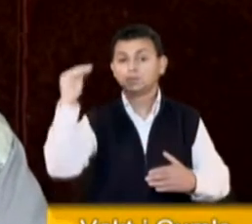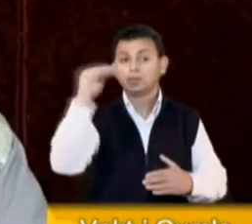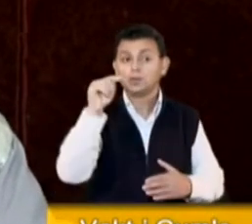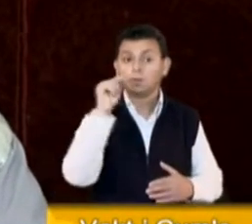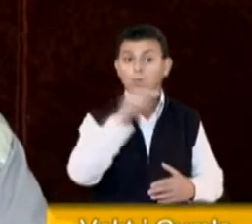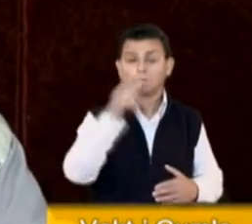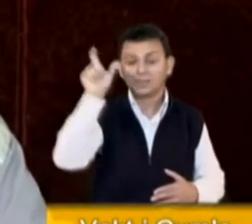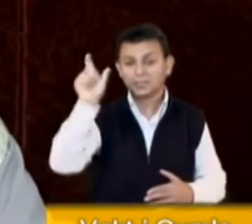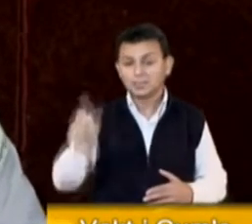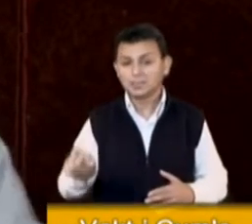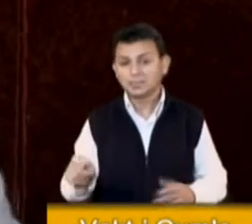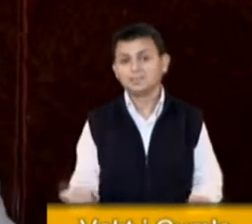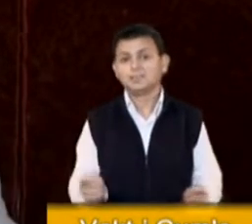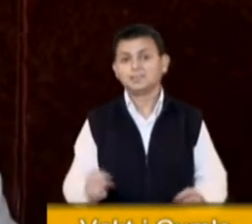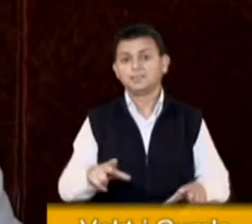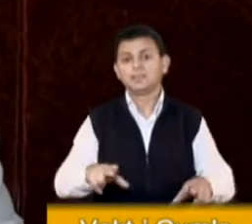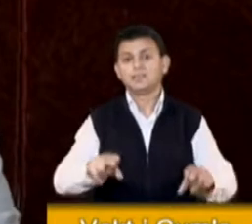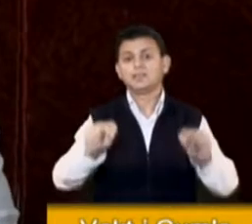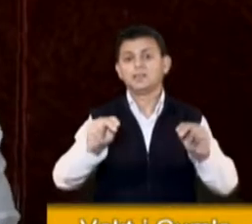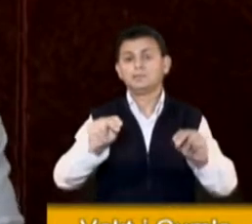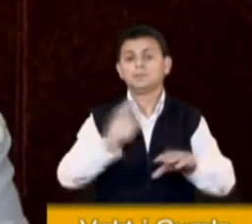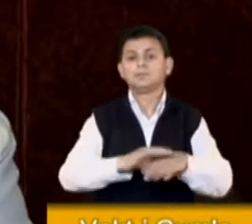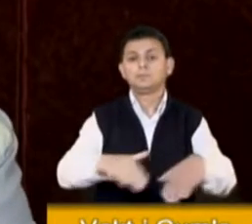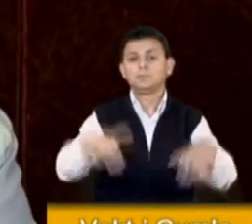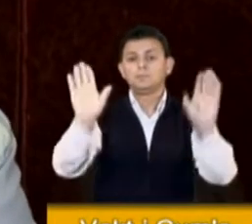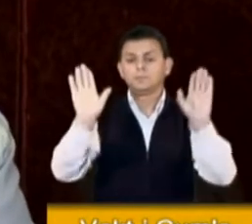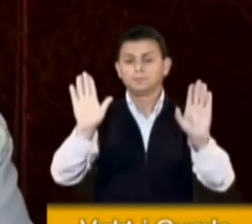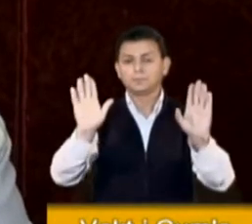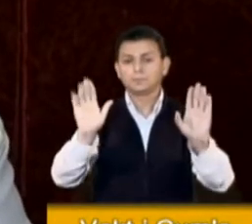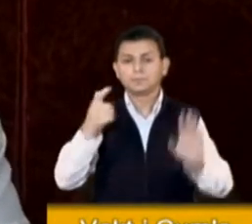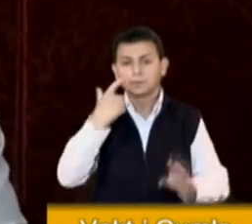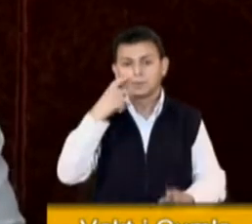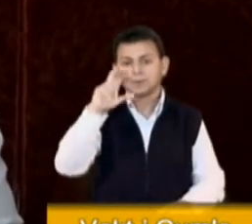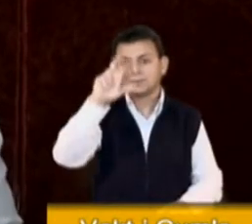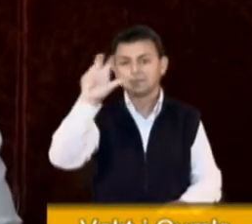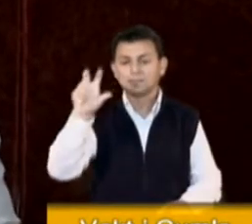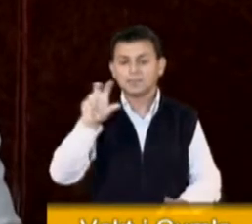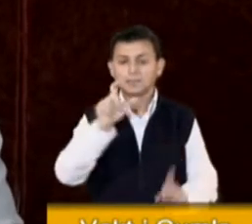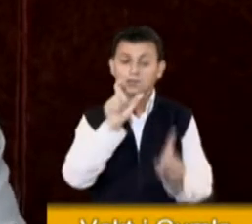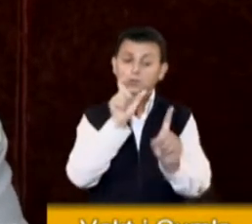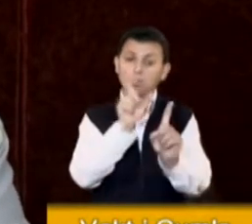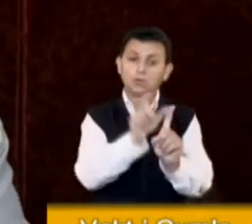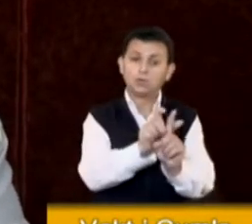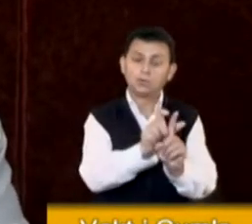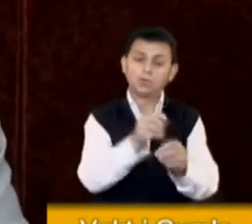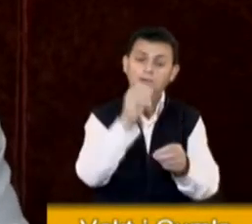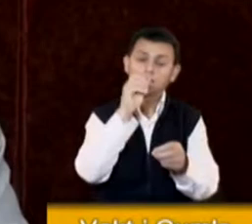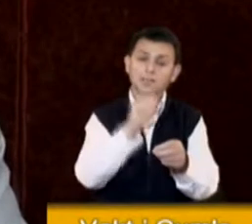فَلَا وَدَّعَهُ اللّٰهُ لَهُ Nazardan korunmak için çocukların